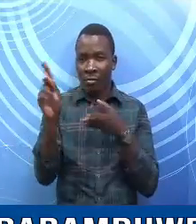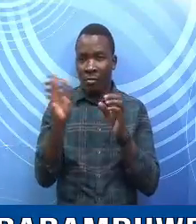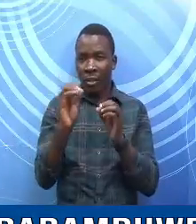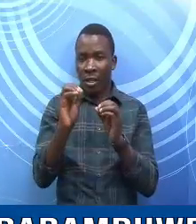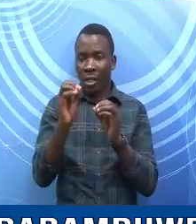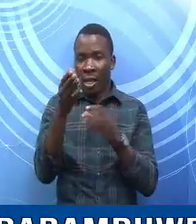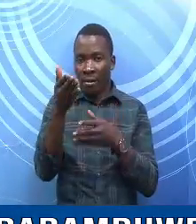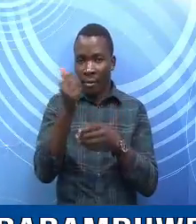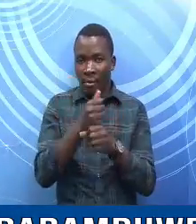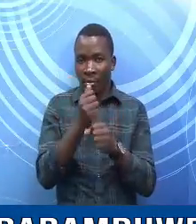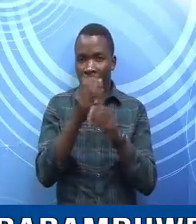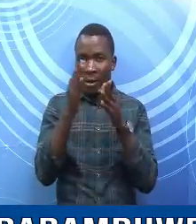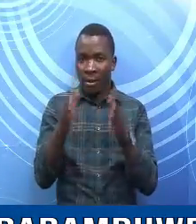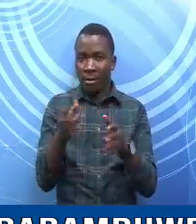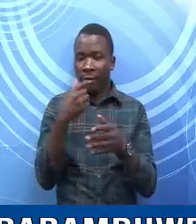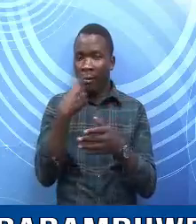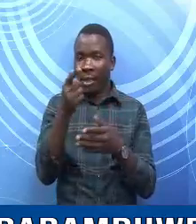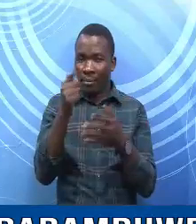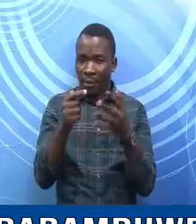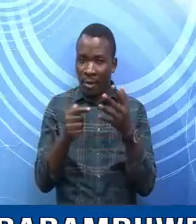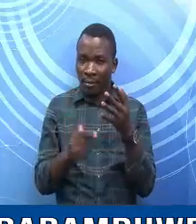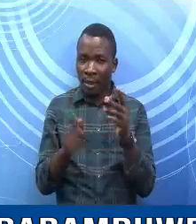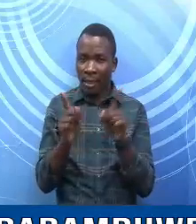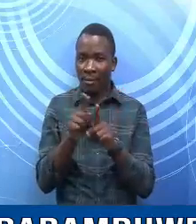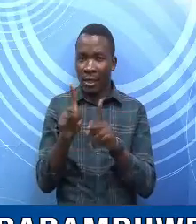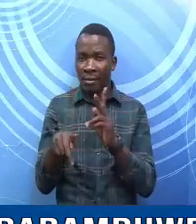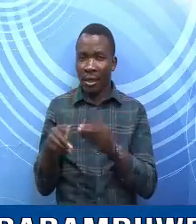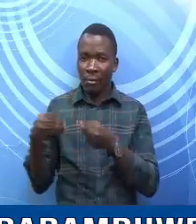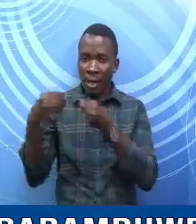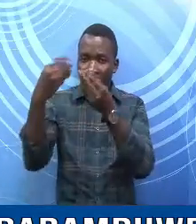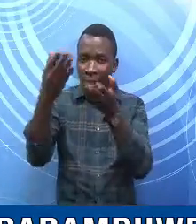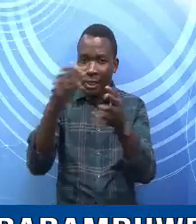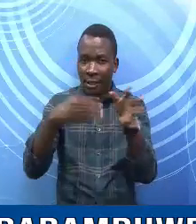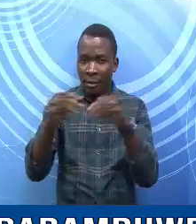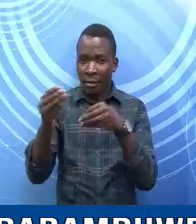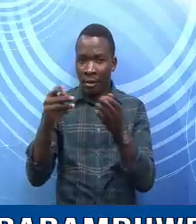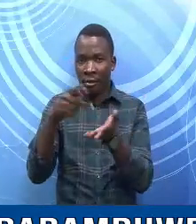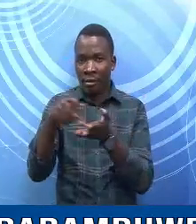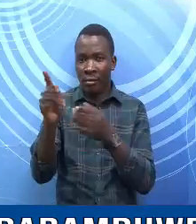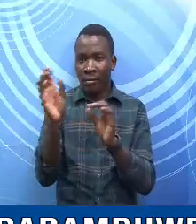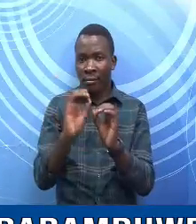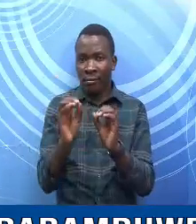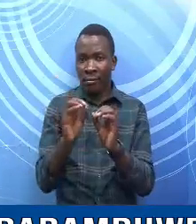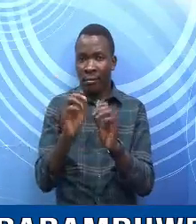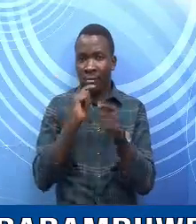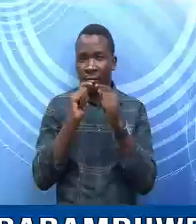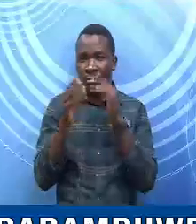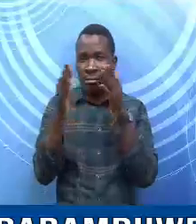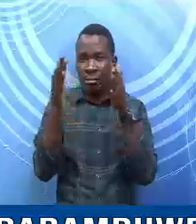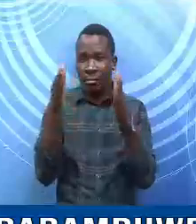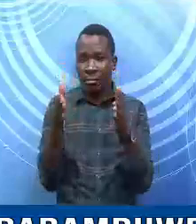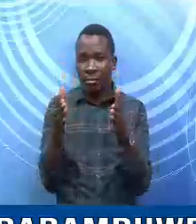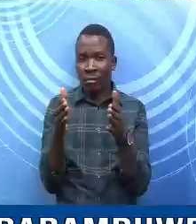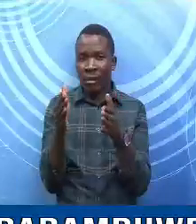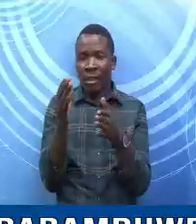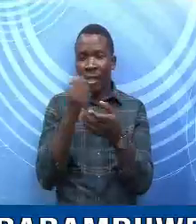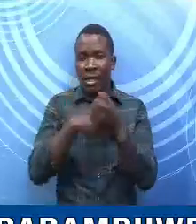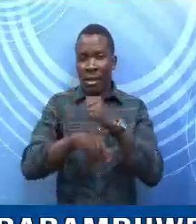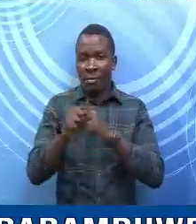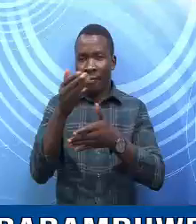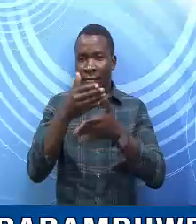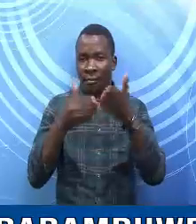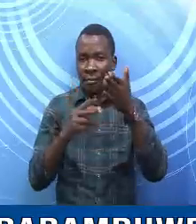ibi ngibi n'abagemeye ibikoresho nabo baravuga yuko batigeze bishyurwa. Ndahiro arakomeza. Imirimo y'iyubakwa ry'ikiraro cya